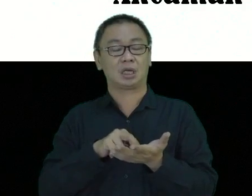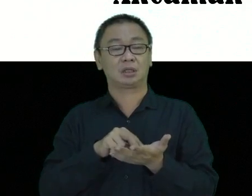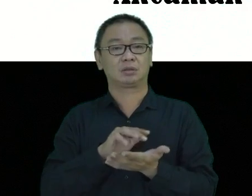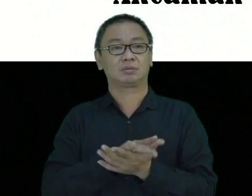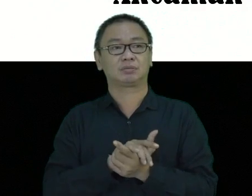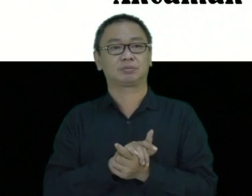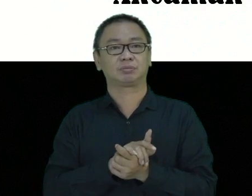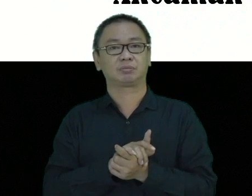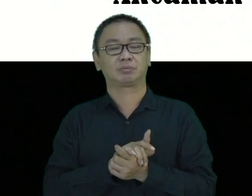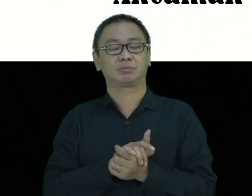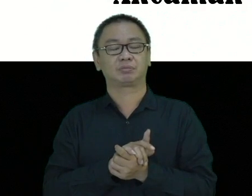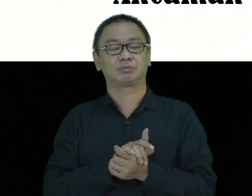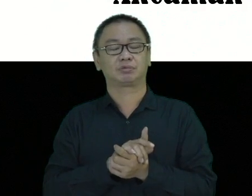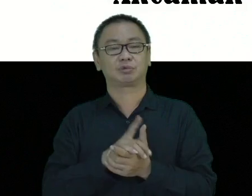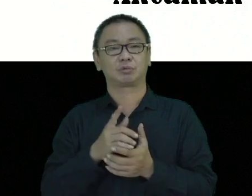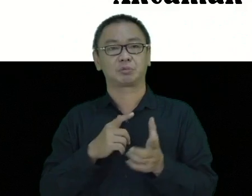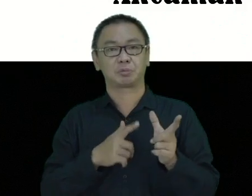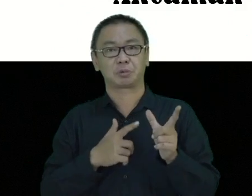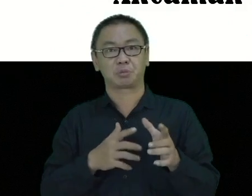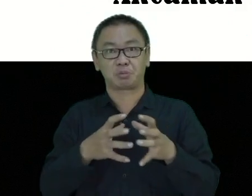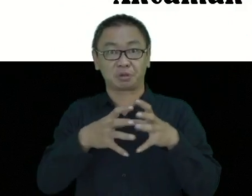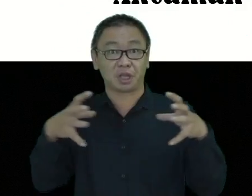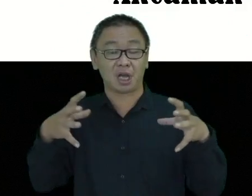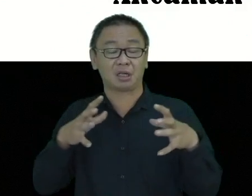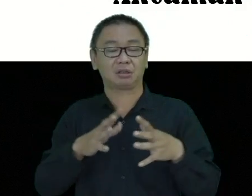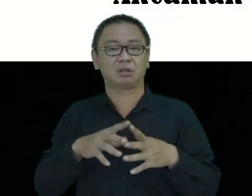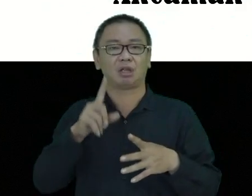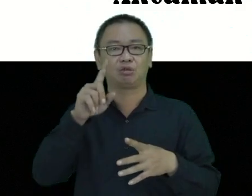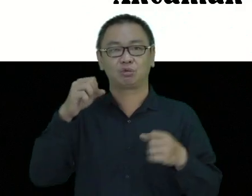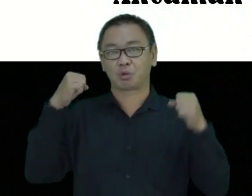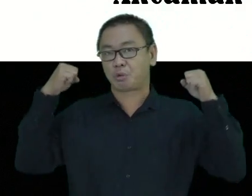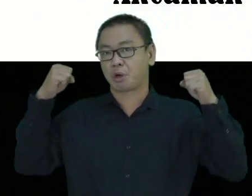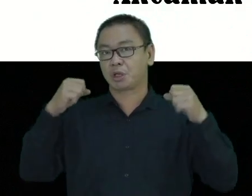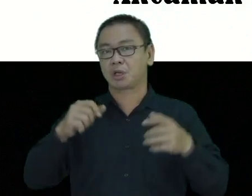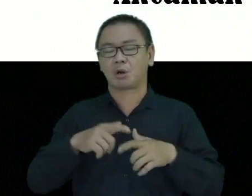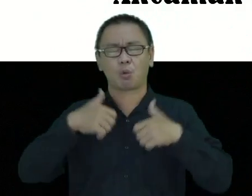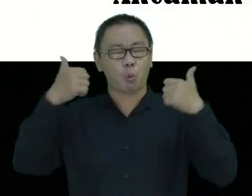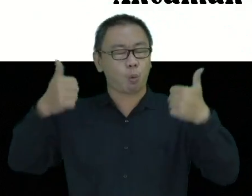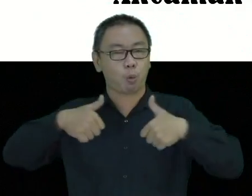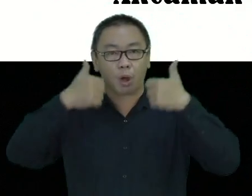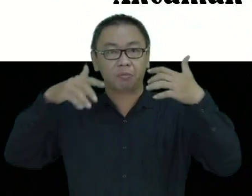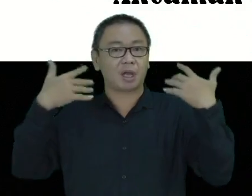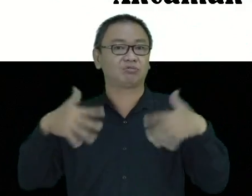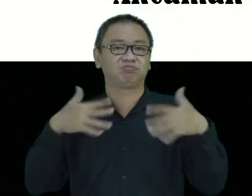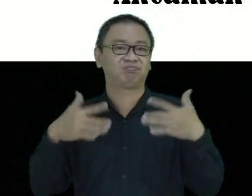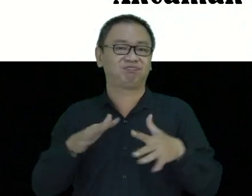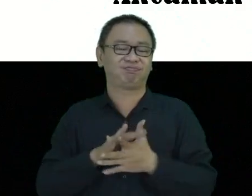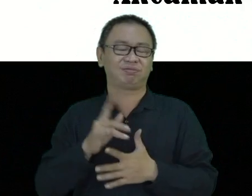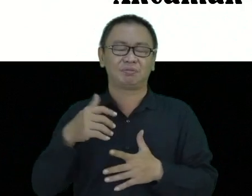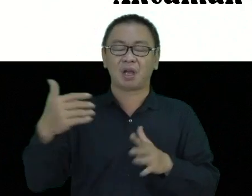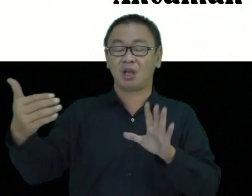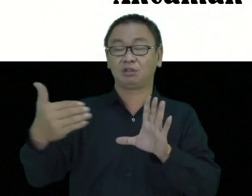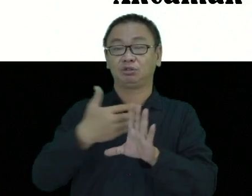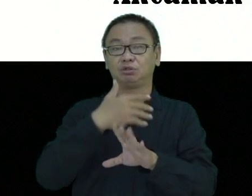sangat besar. Jadi ada satu kekuatan yang luar biasa, kekuatan yang besar yang masuk ke dalam